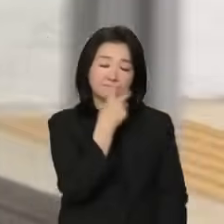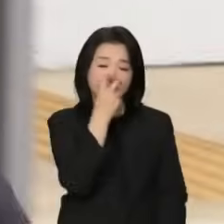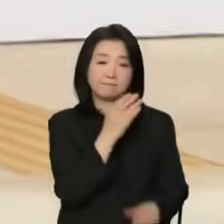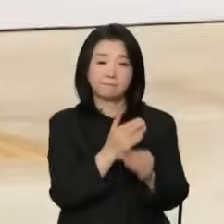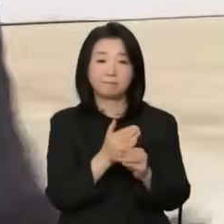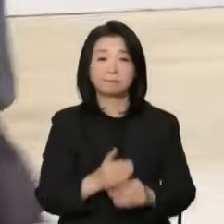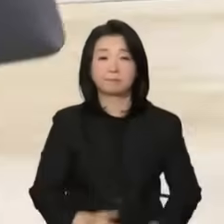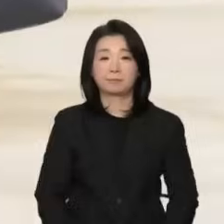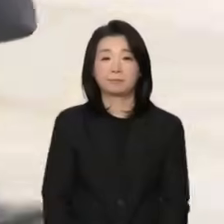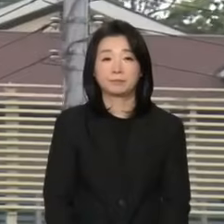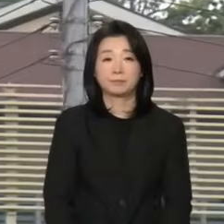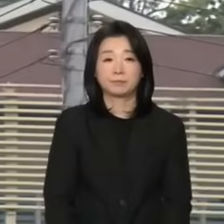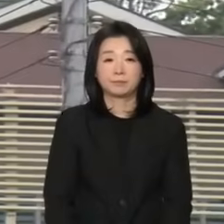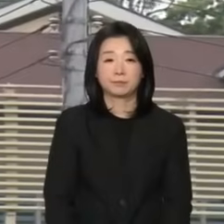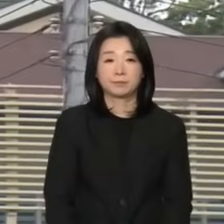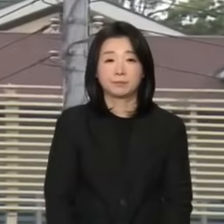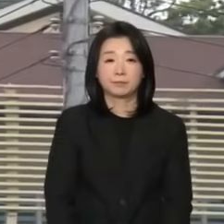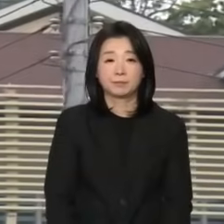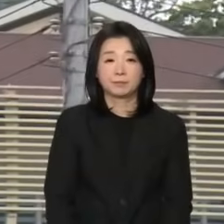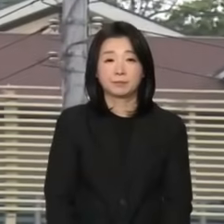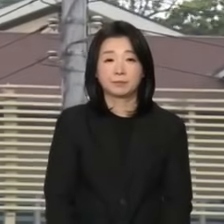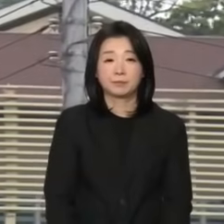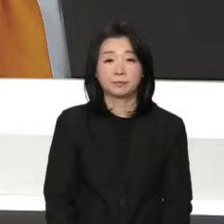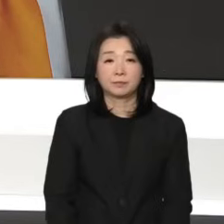낼 전망입니다. JTBC 최규진입니다.